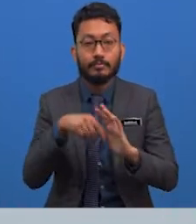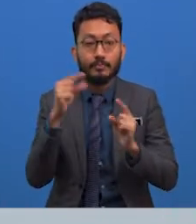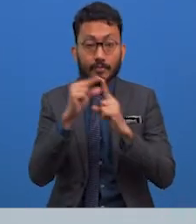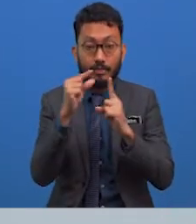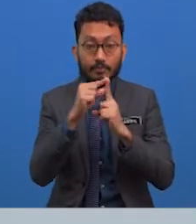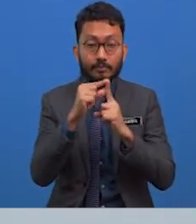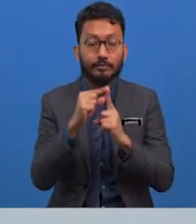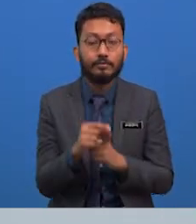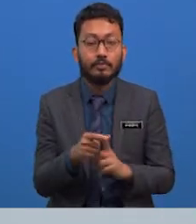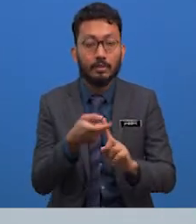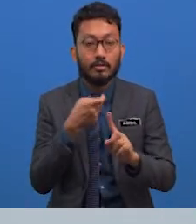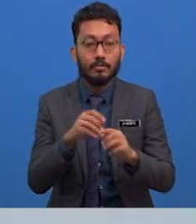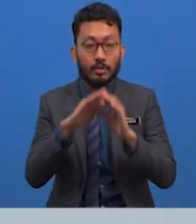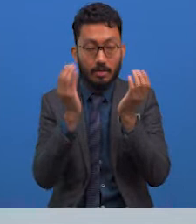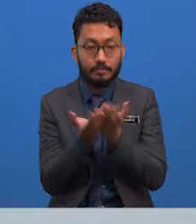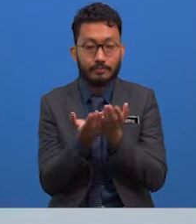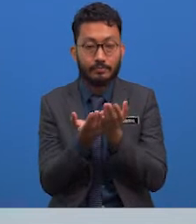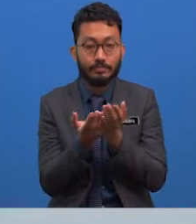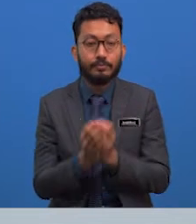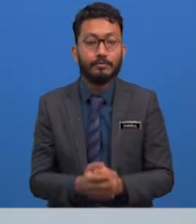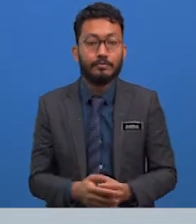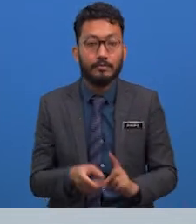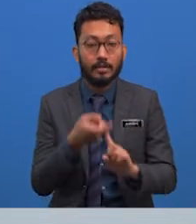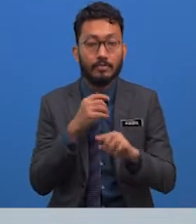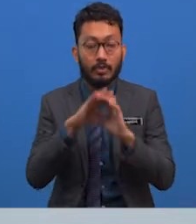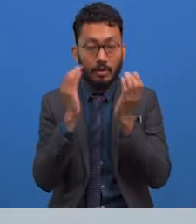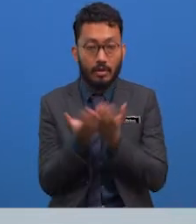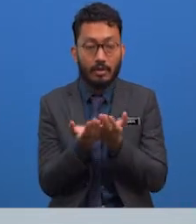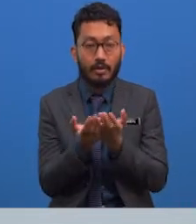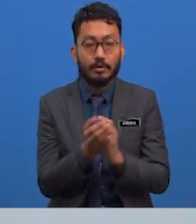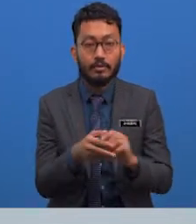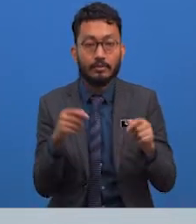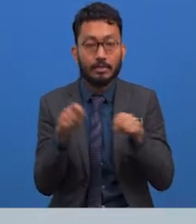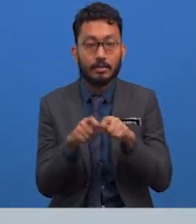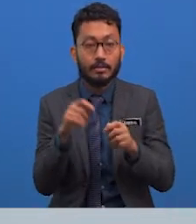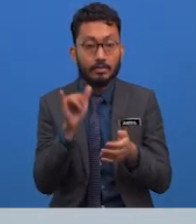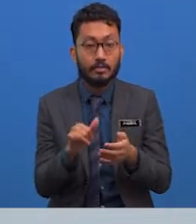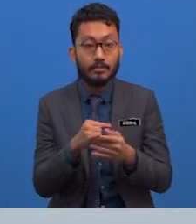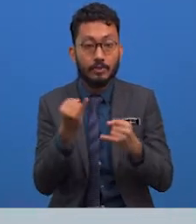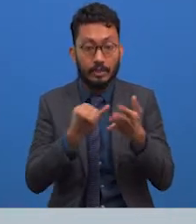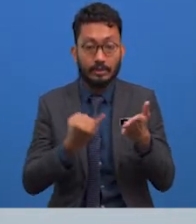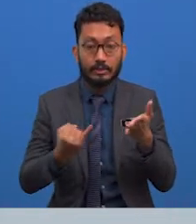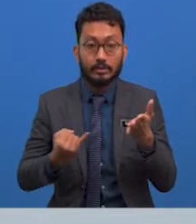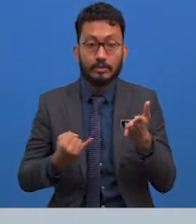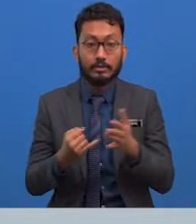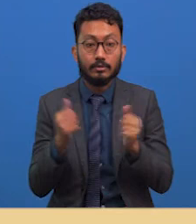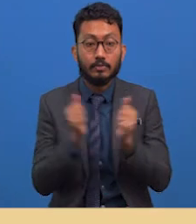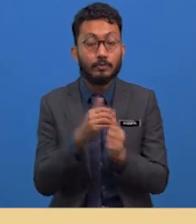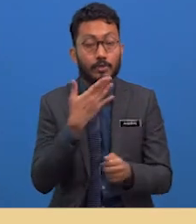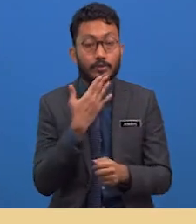bola. Maka sudut dongak Abdul dari bola adalah seperti yang dilukis dengan warna